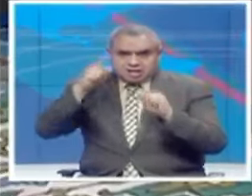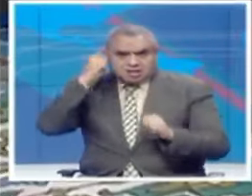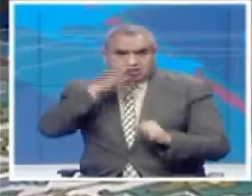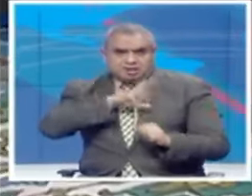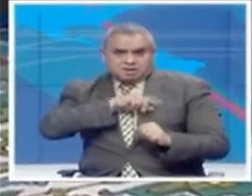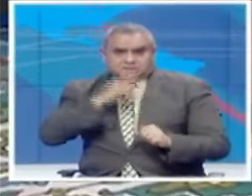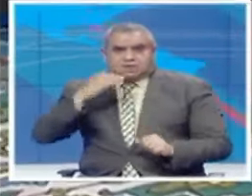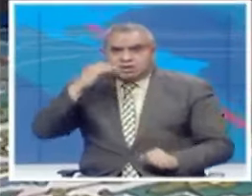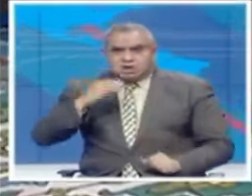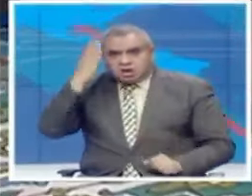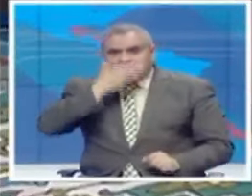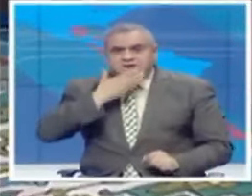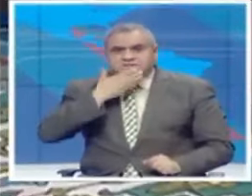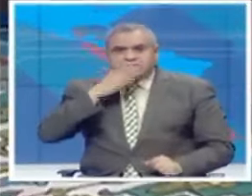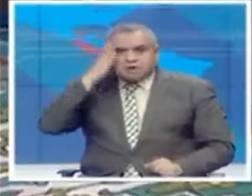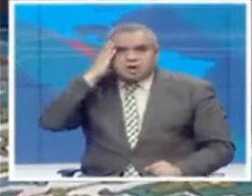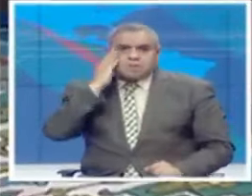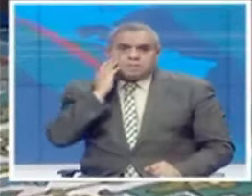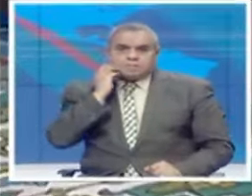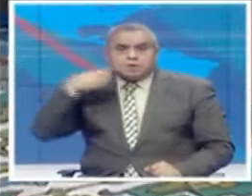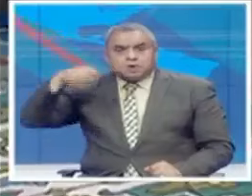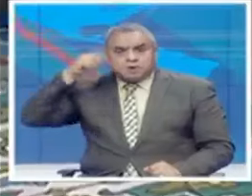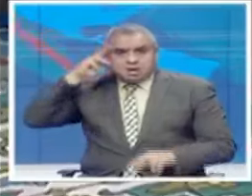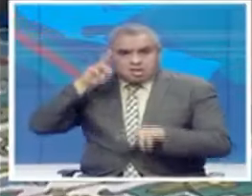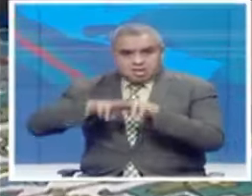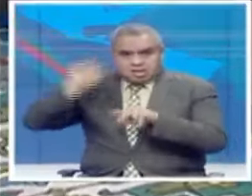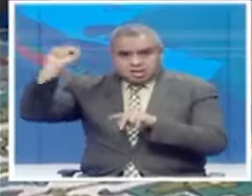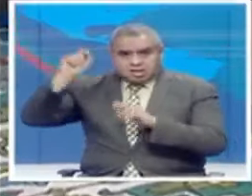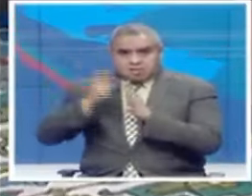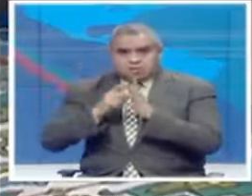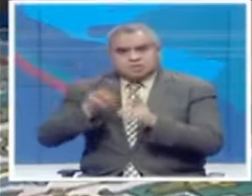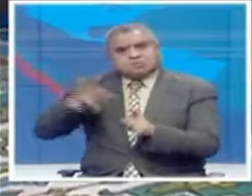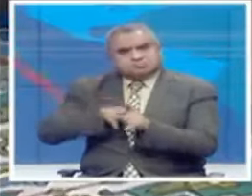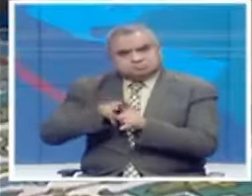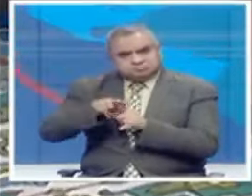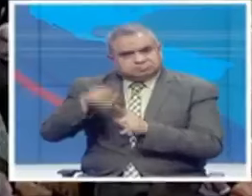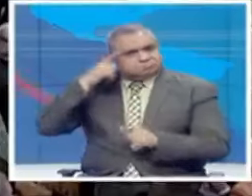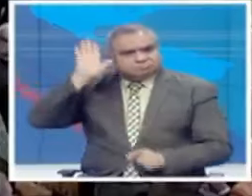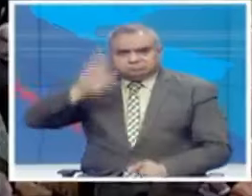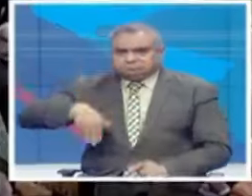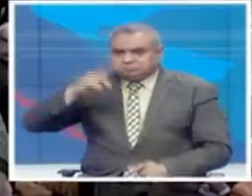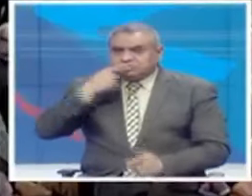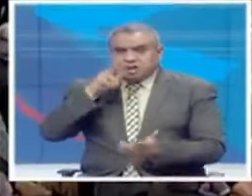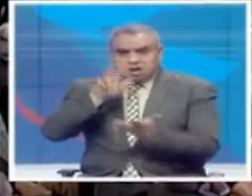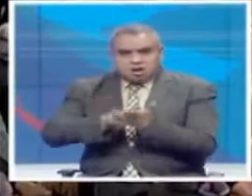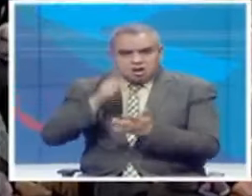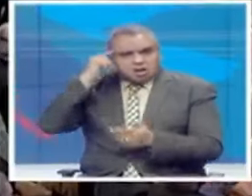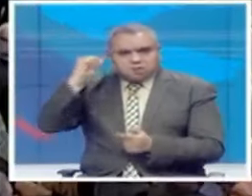وجنوب إفريقيا ترحبان، ونتنياهو يؤكد مواصلة عدوانه رغم القرار.